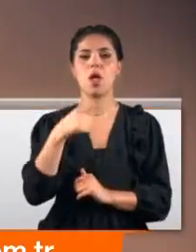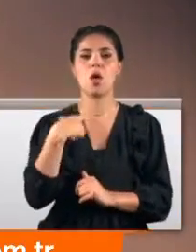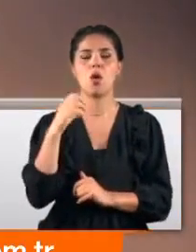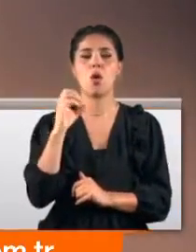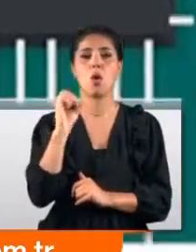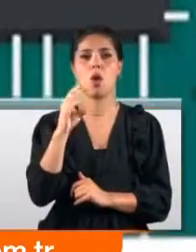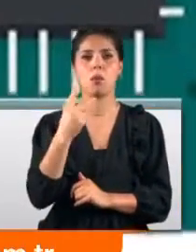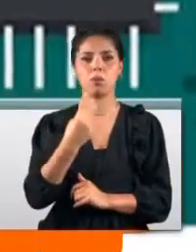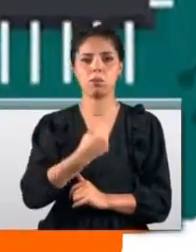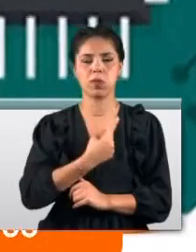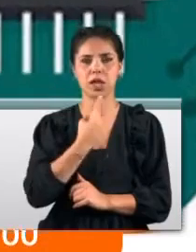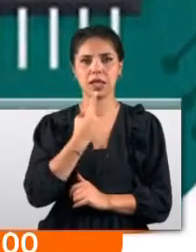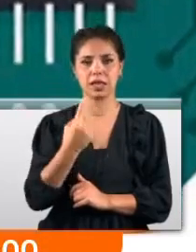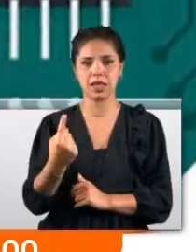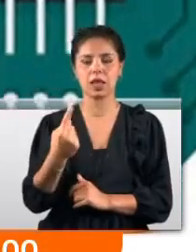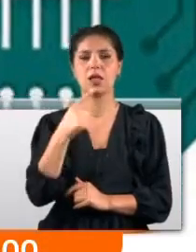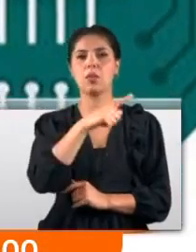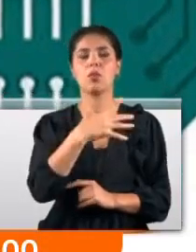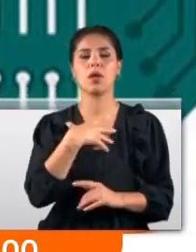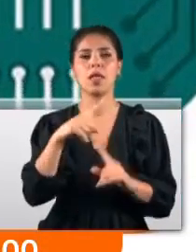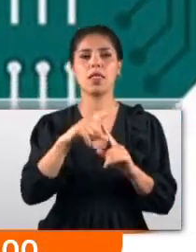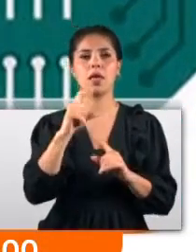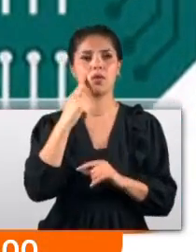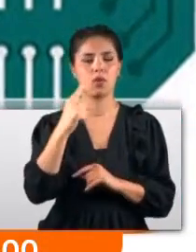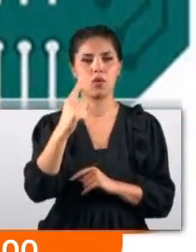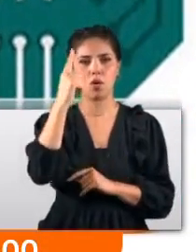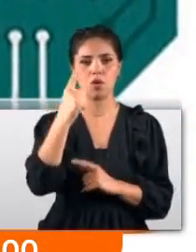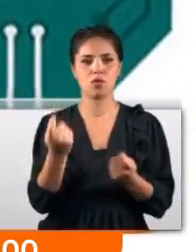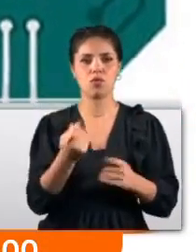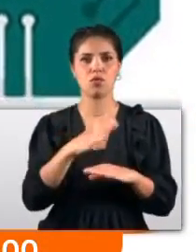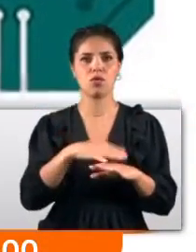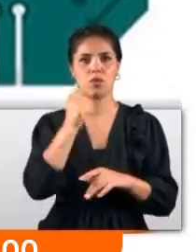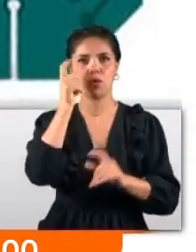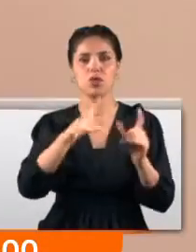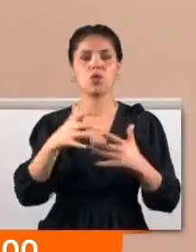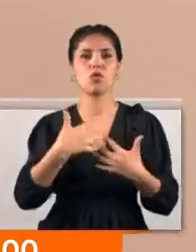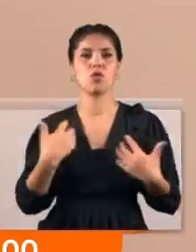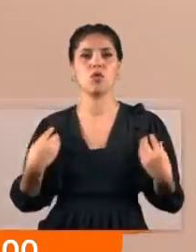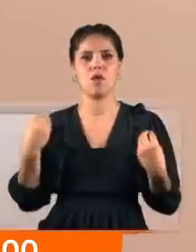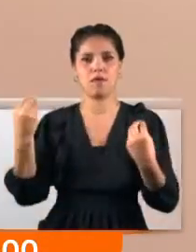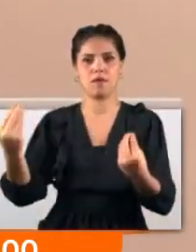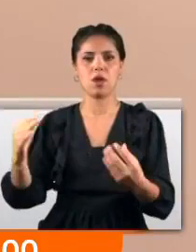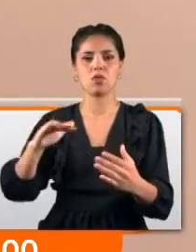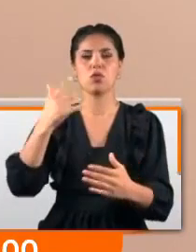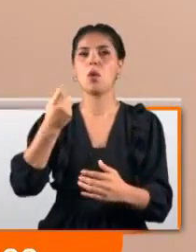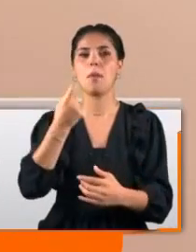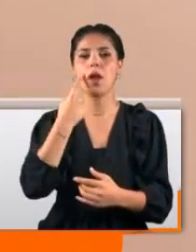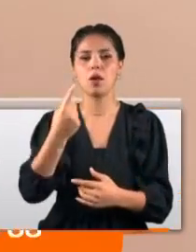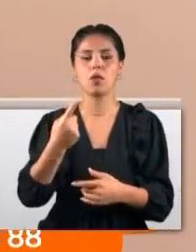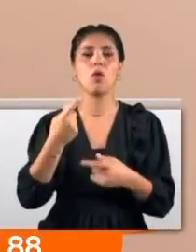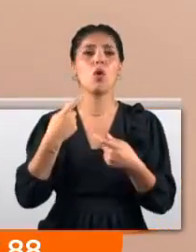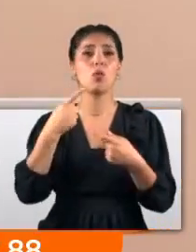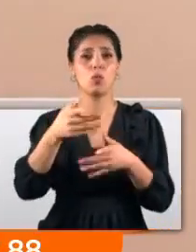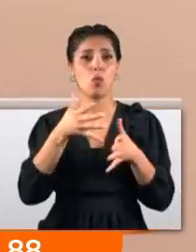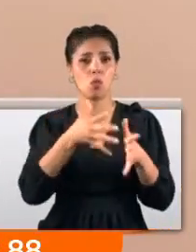görevlisi olarak tanıttı. İddia o ki sözde kimliği sayesinde önce iş yapacağı kişilere güven verdi. Sonra da parayla ürettiği çipin